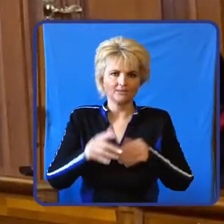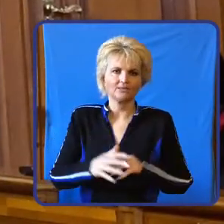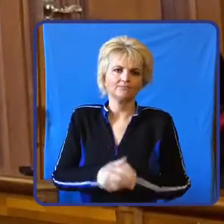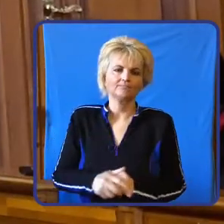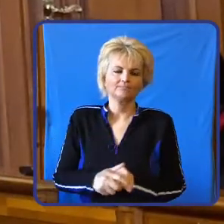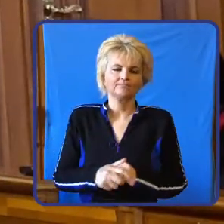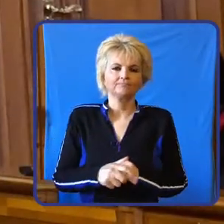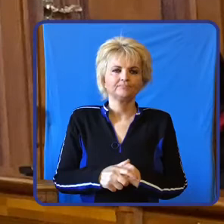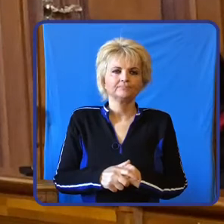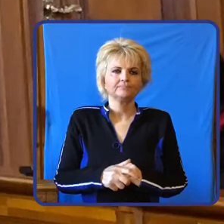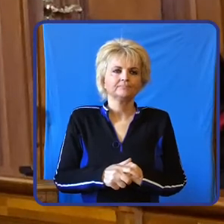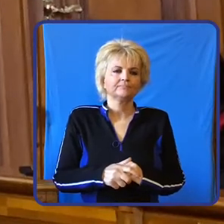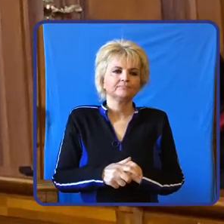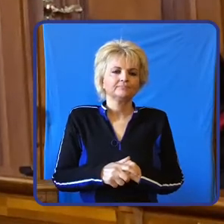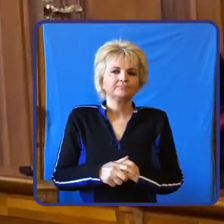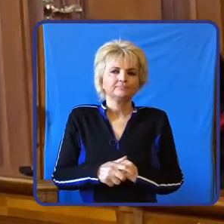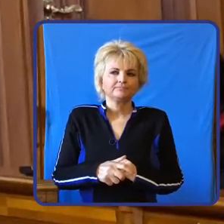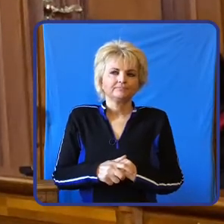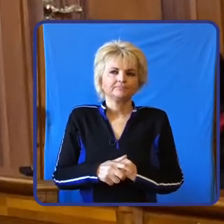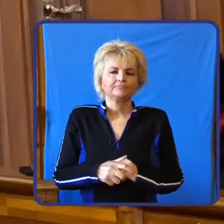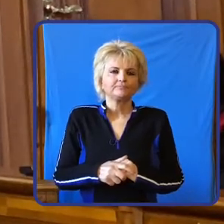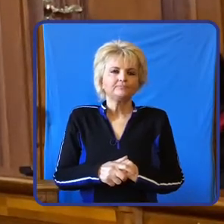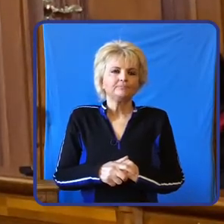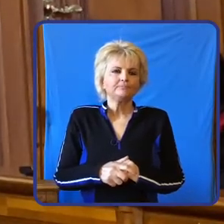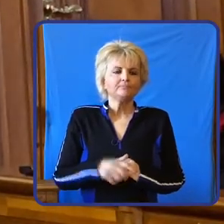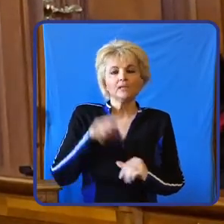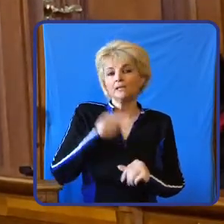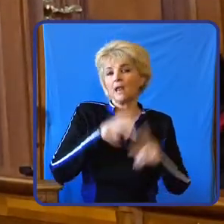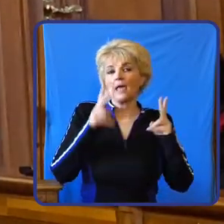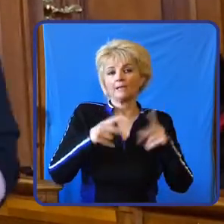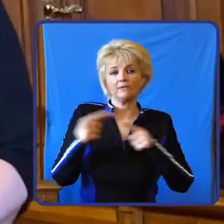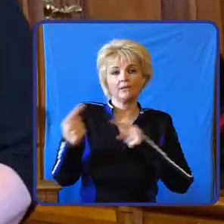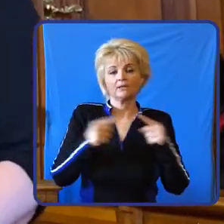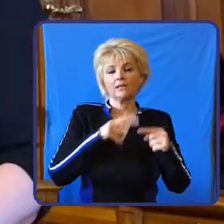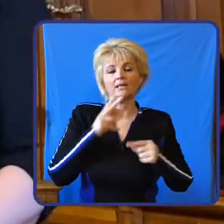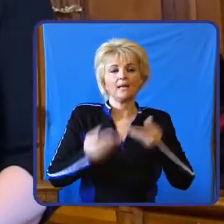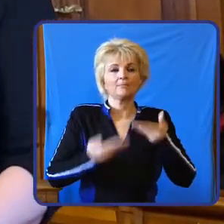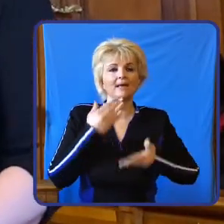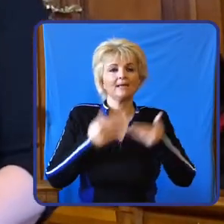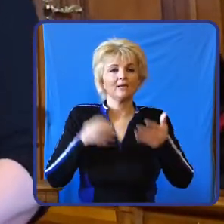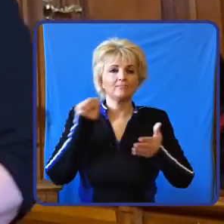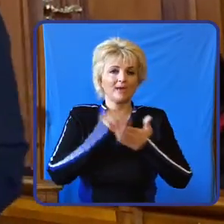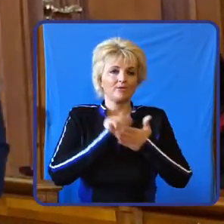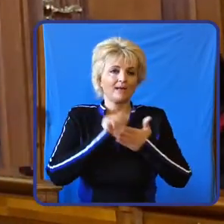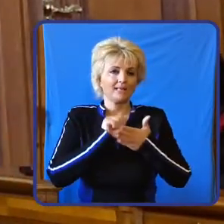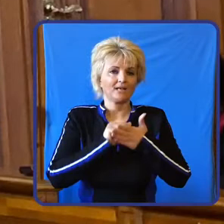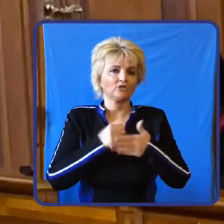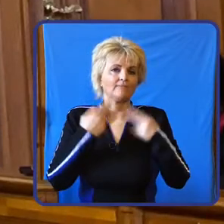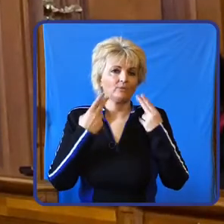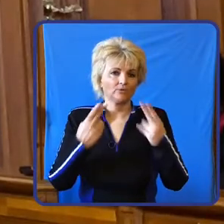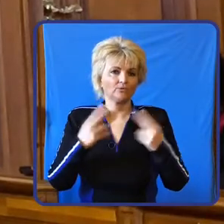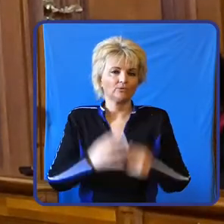biztosított lesz. Nyilván itt lehet vitatkozni, hogy kinek melyik beruházása fontos,